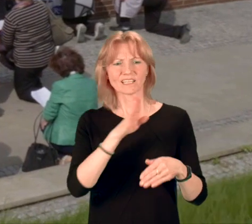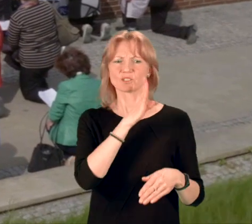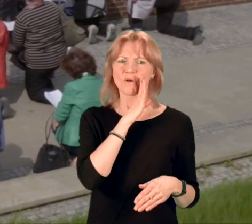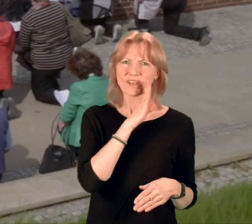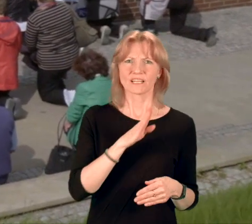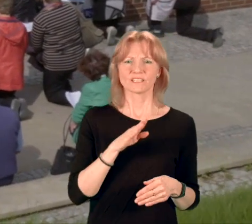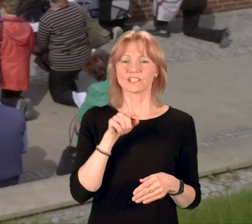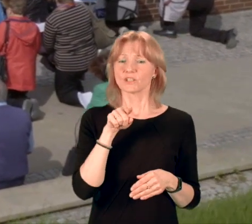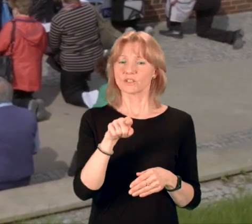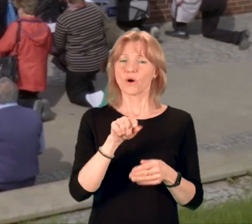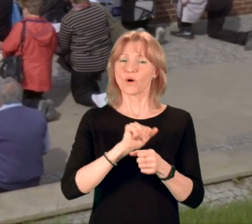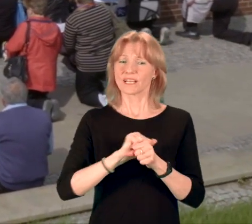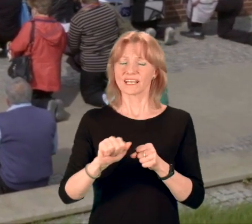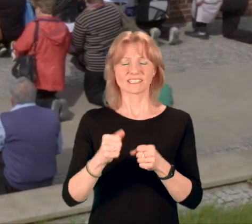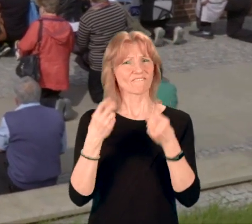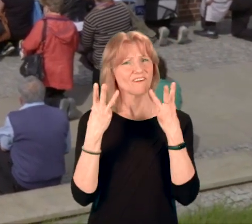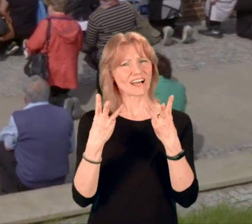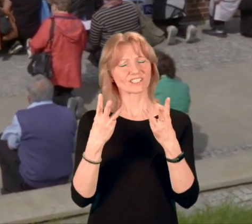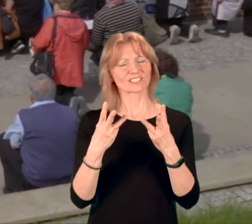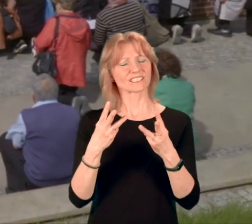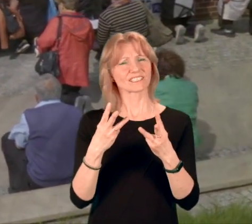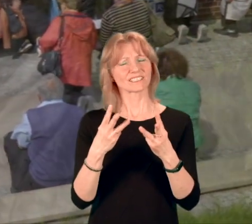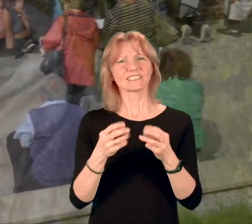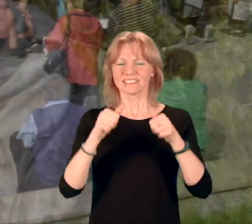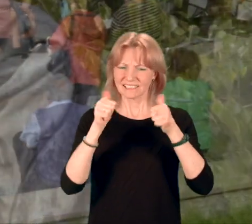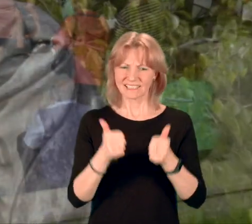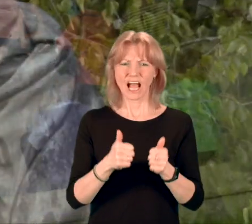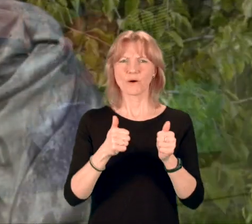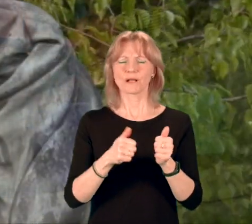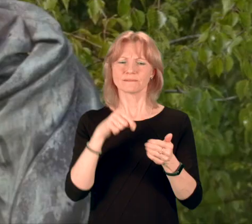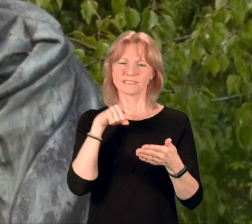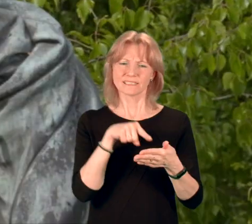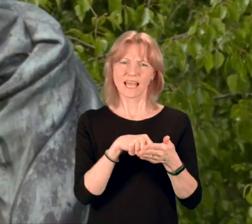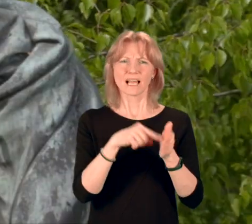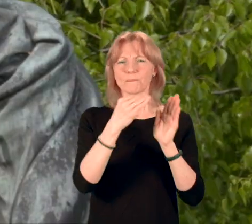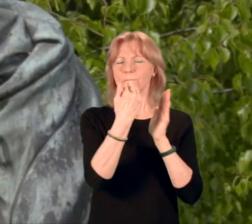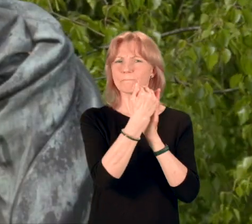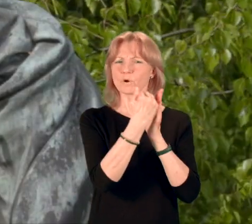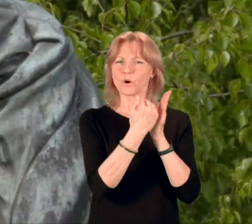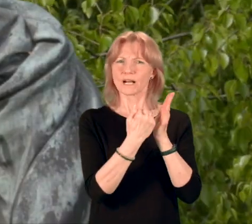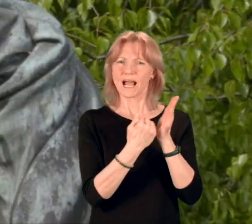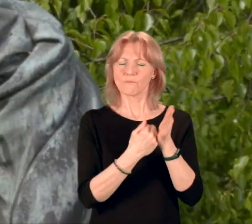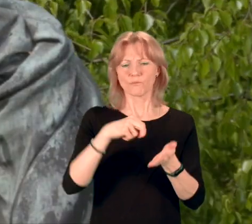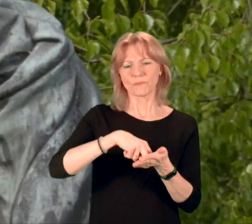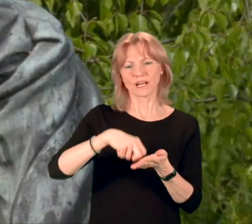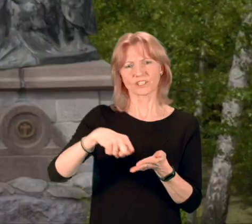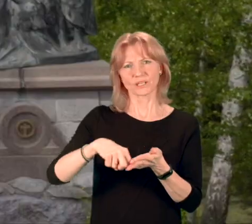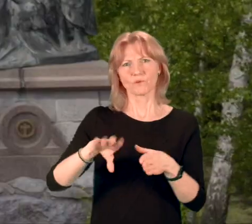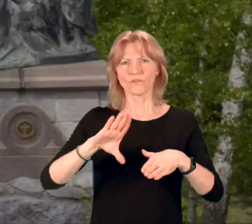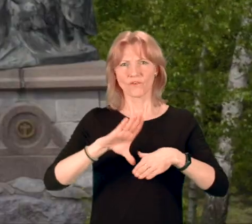przystąpienia do spowiedzi stanowi od wielu lat integralną część programu pobytu pielgrzyma w częstochowskim sanktuarium.